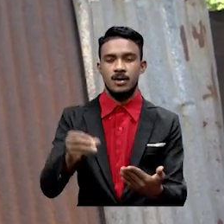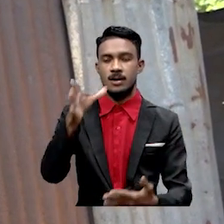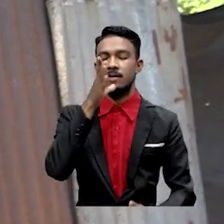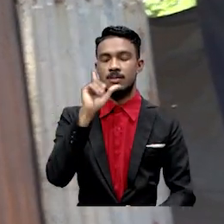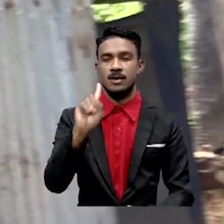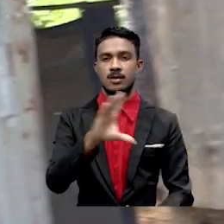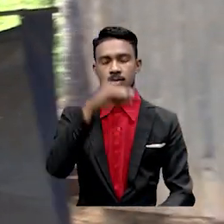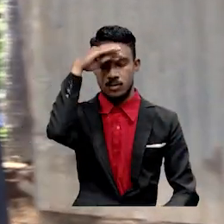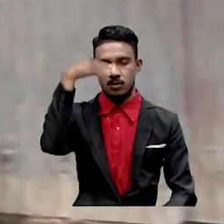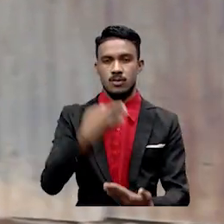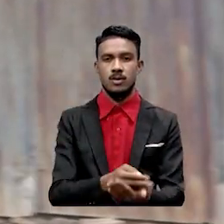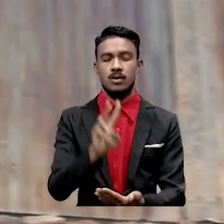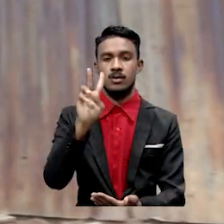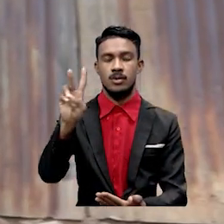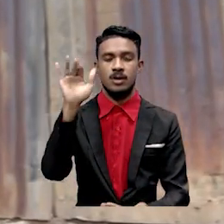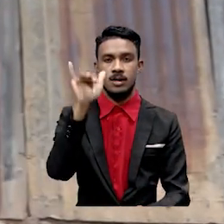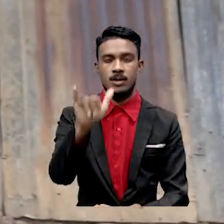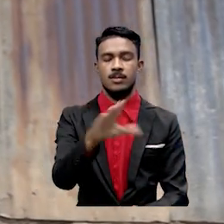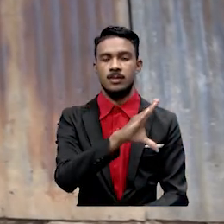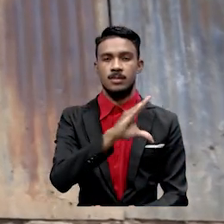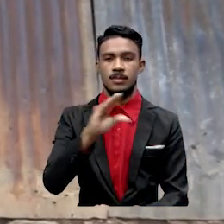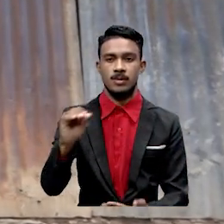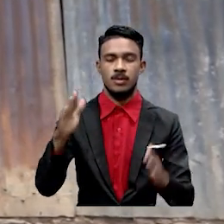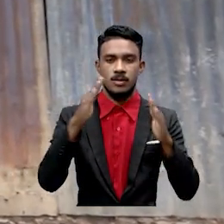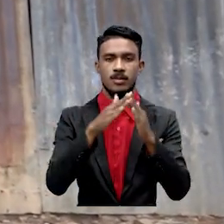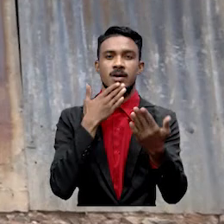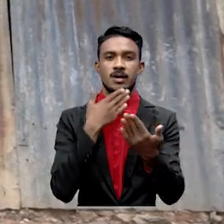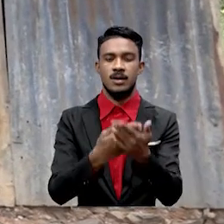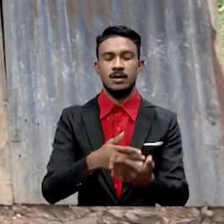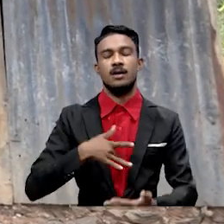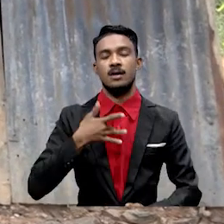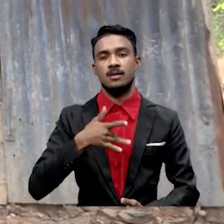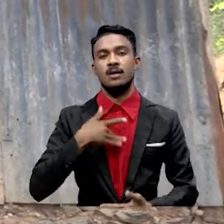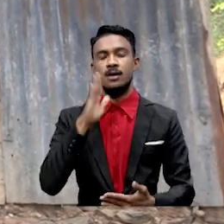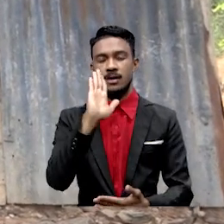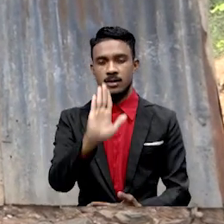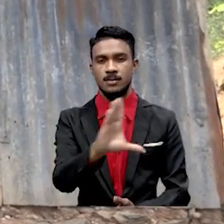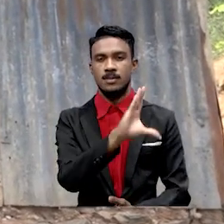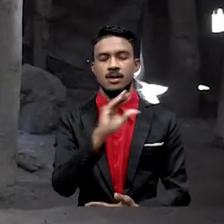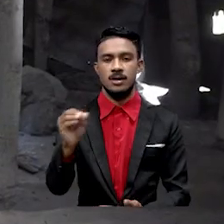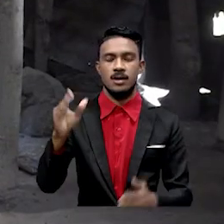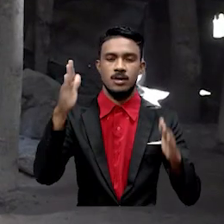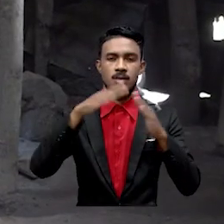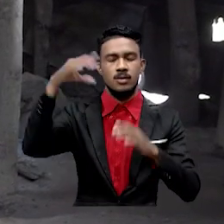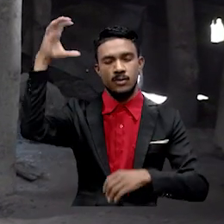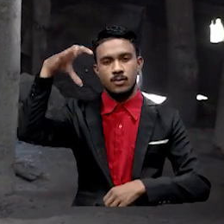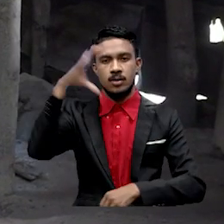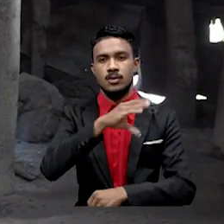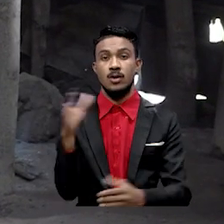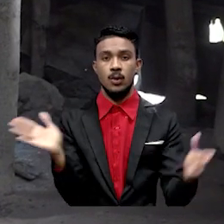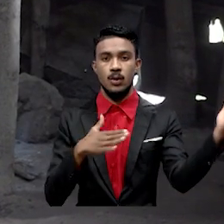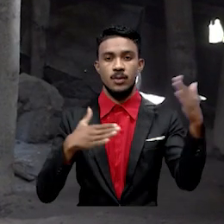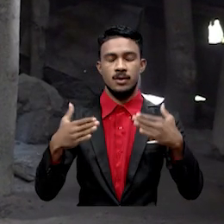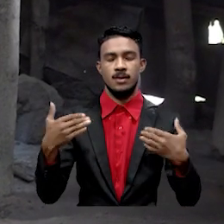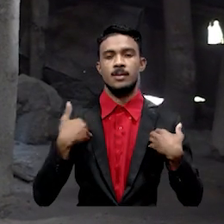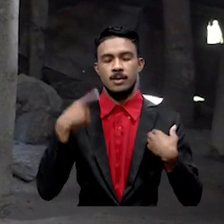mehi bot, atu hela iha uma dignu, atu senti hak mate kia tempu udang no anin, mai bela iha forsa, ho di realiza